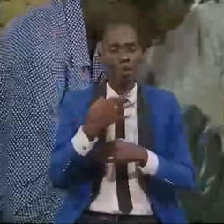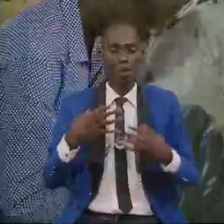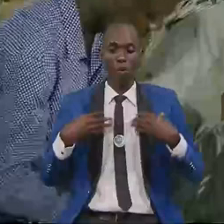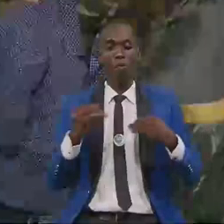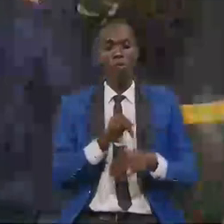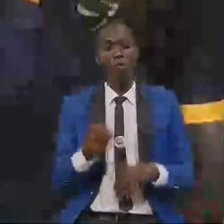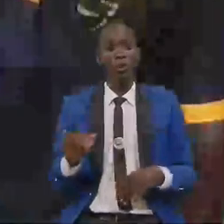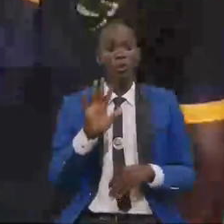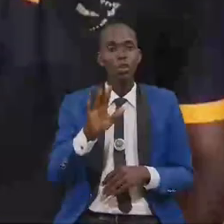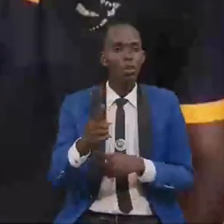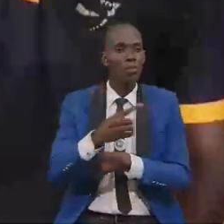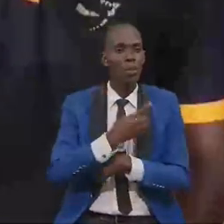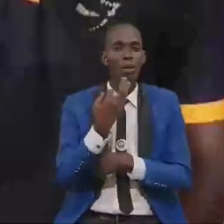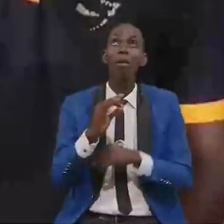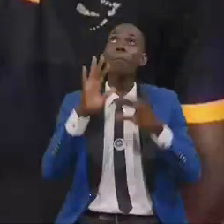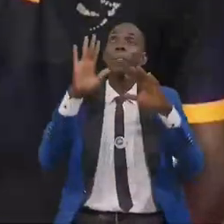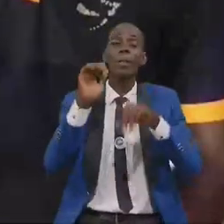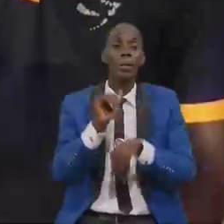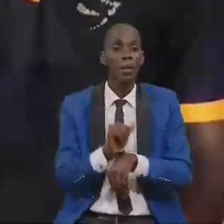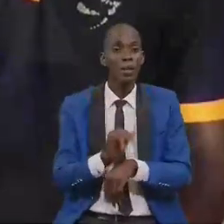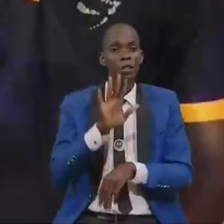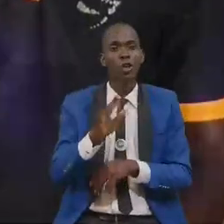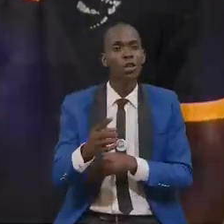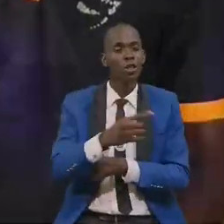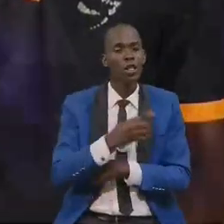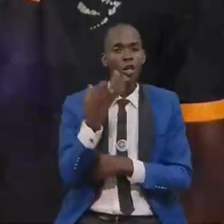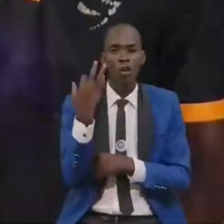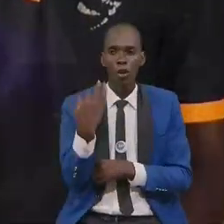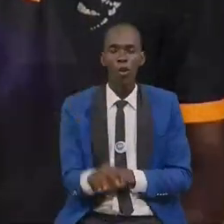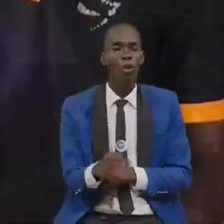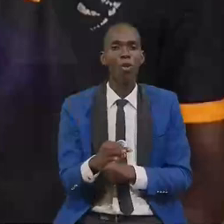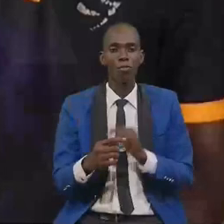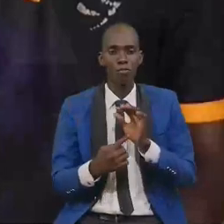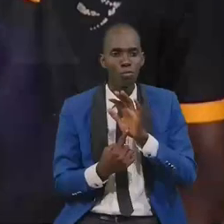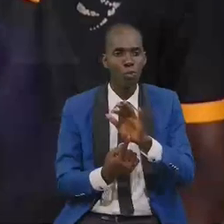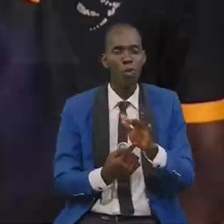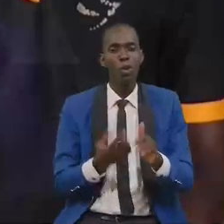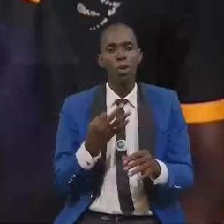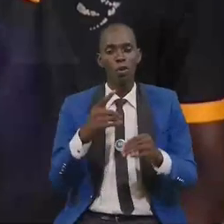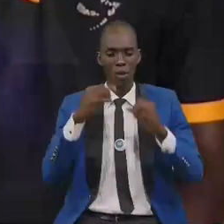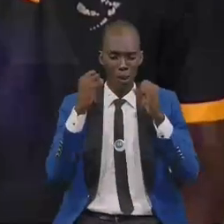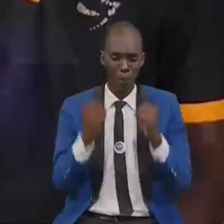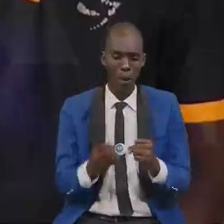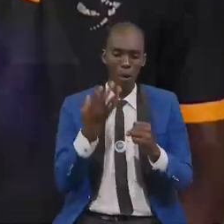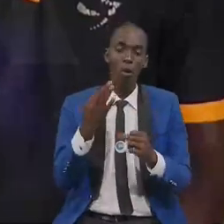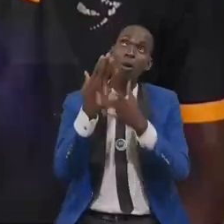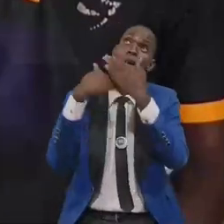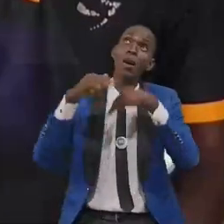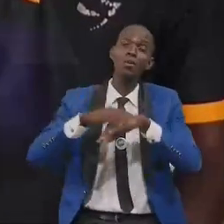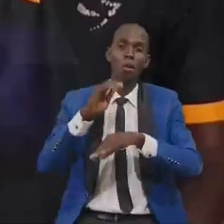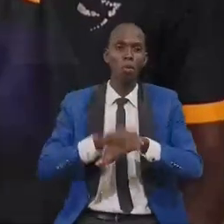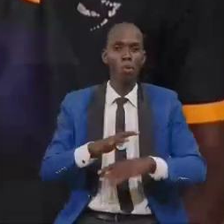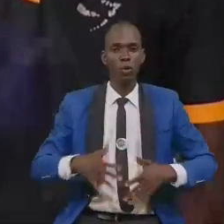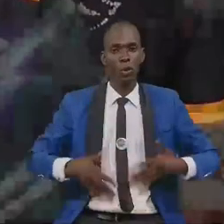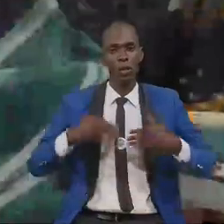de miracle ton jour de manifestation de la puissance du ciel sur ta vie